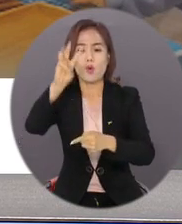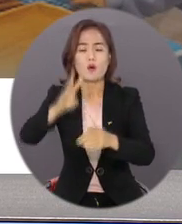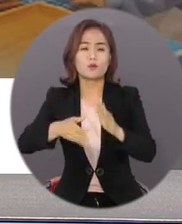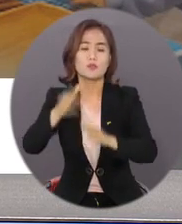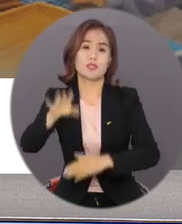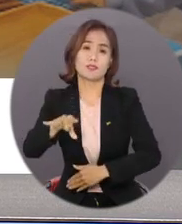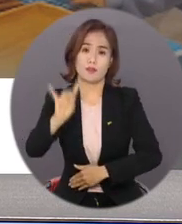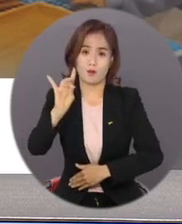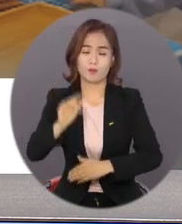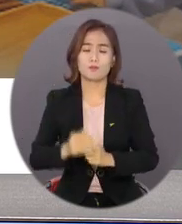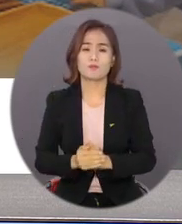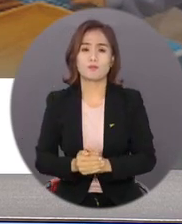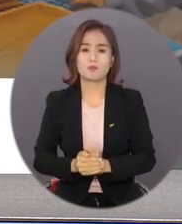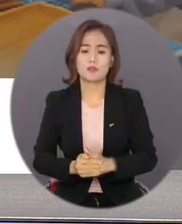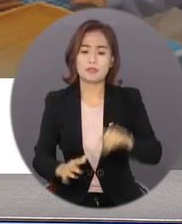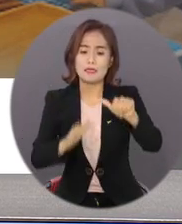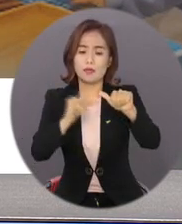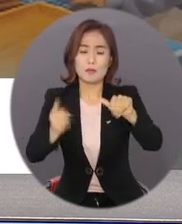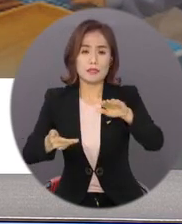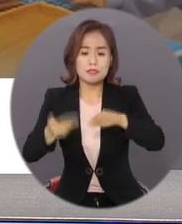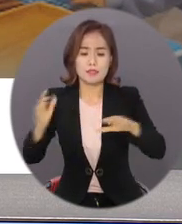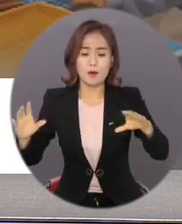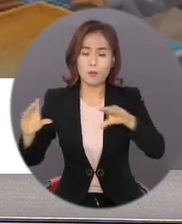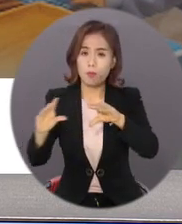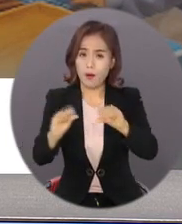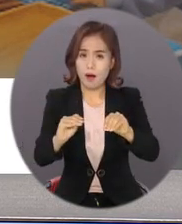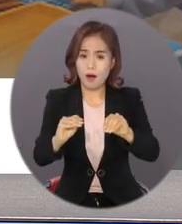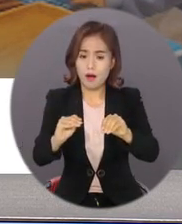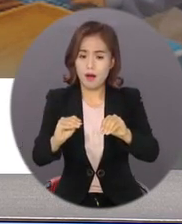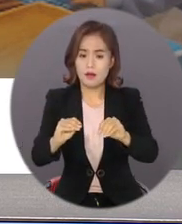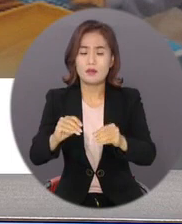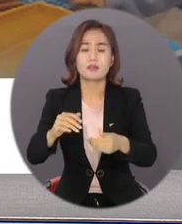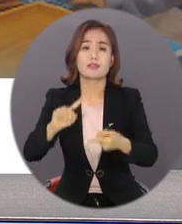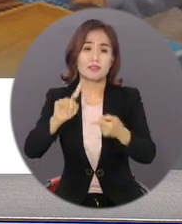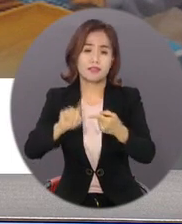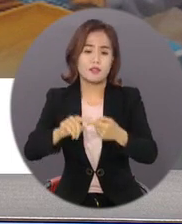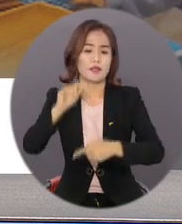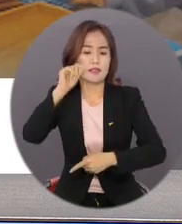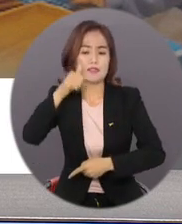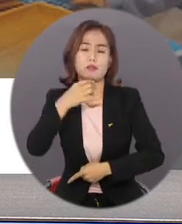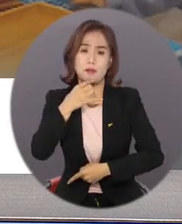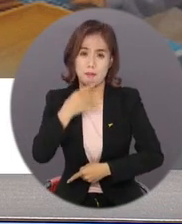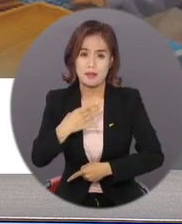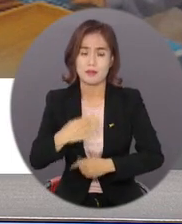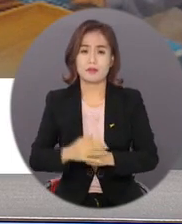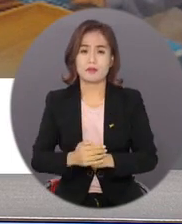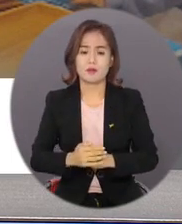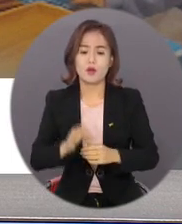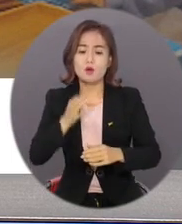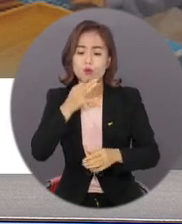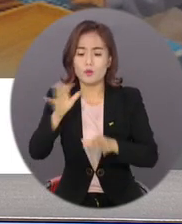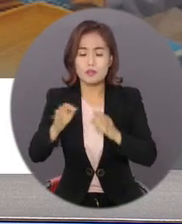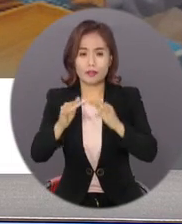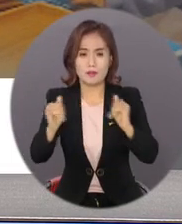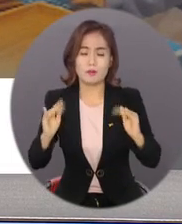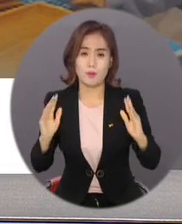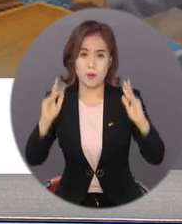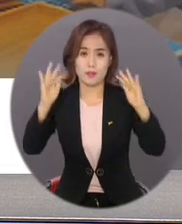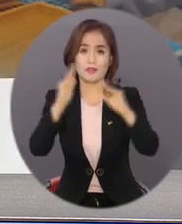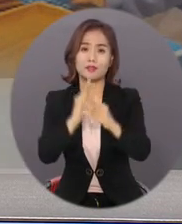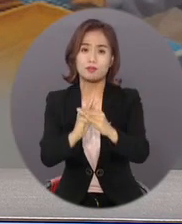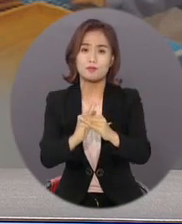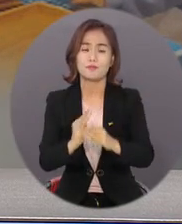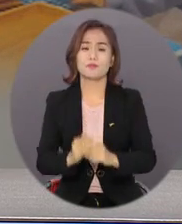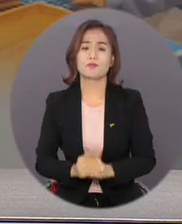전국에서 처음인데요. 5명 이상 모일 수 없도록 인원수를 제한한 지 5달여 만인데 소상공인들은 환영하고